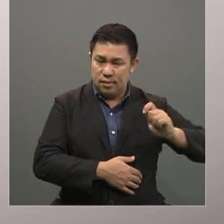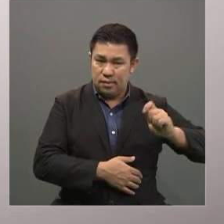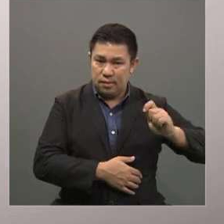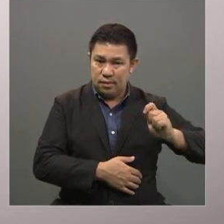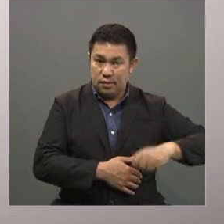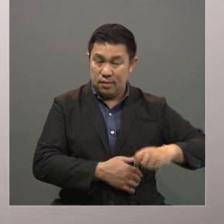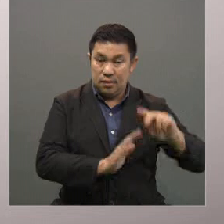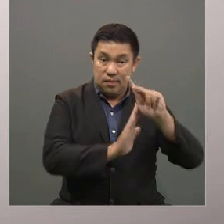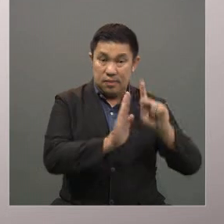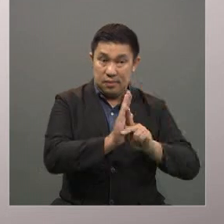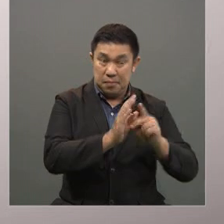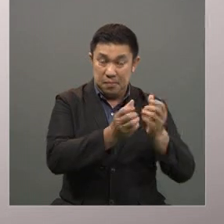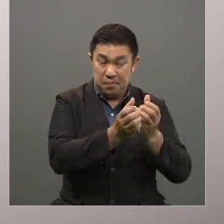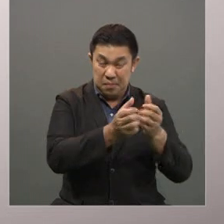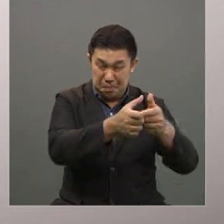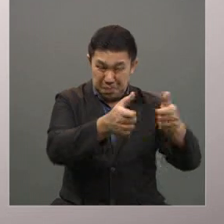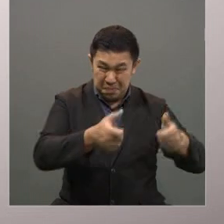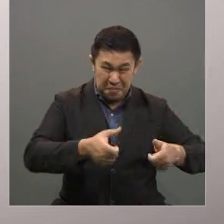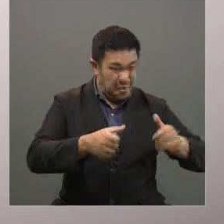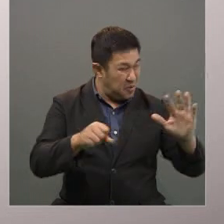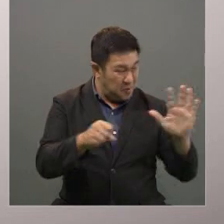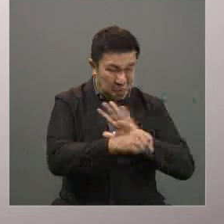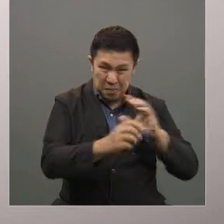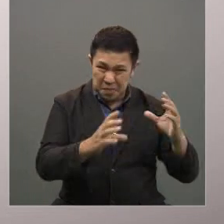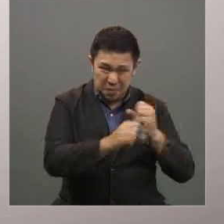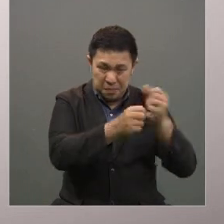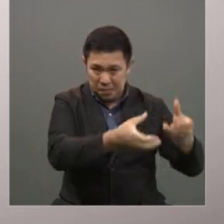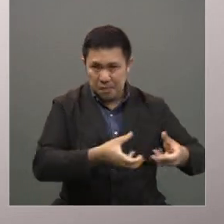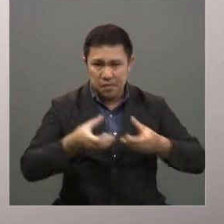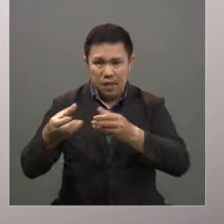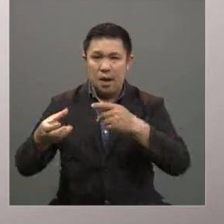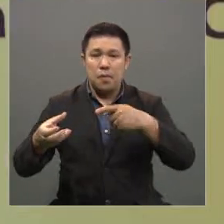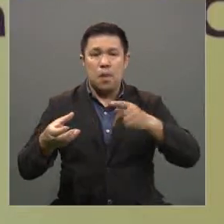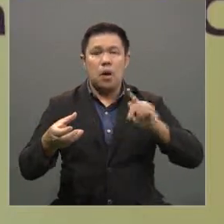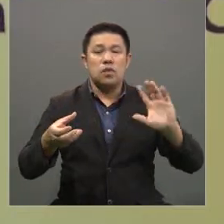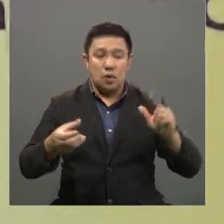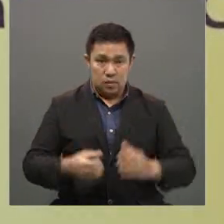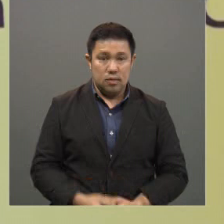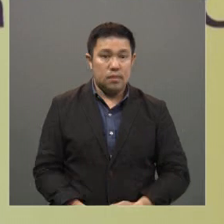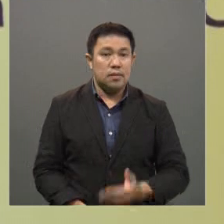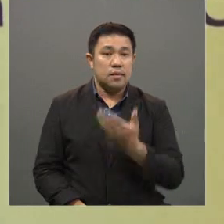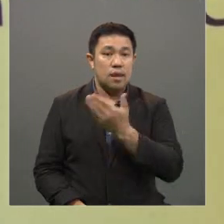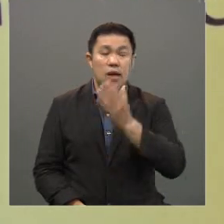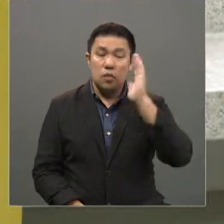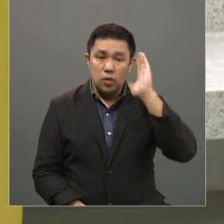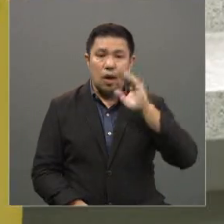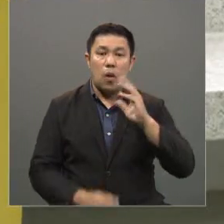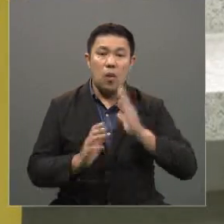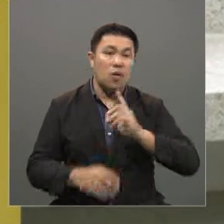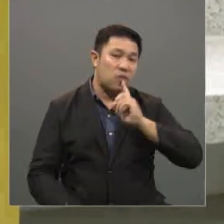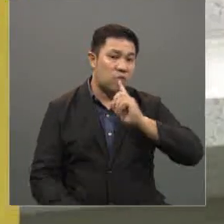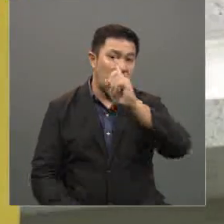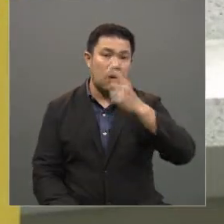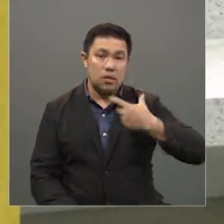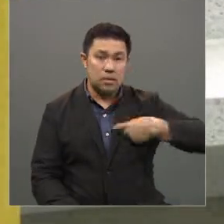ยื่นให้กับปปชเพิ่มเติมนะคะไปดูรายละเอียดที่วันนี้ทางเจ้าตตัวคุณธีรยุทธสุวรรณเกสรในฐานะผู้ร้องต่อ